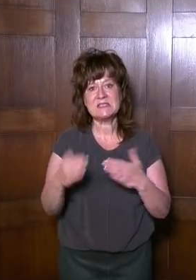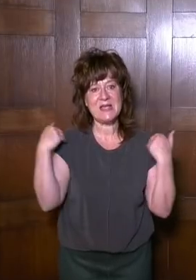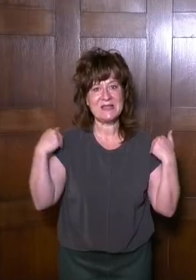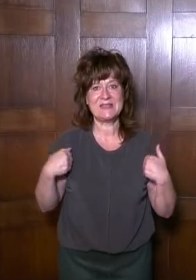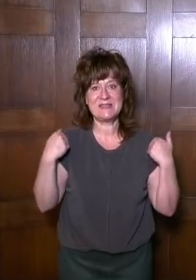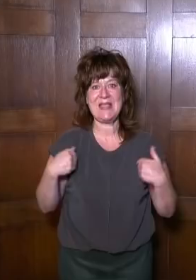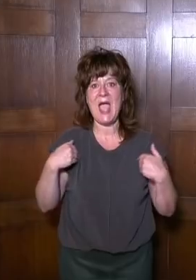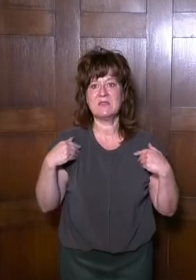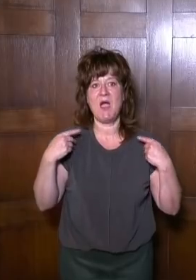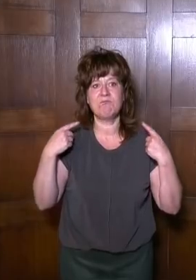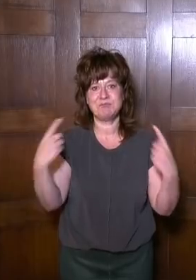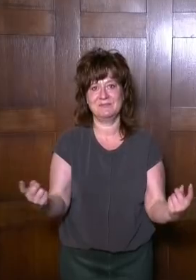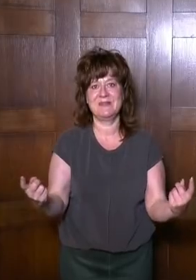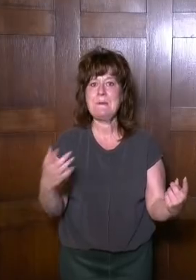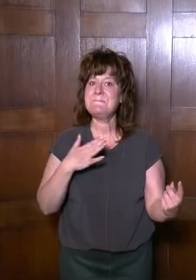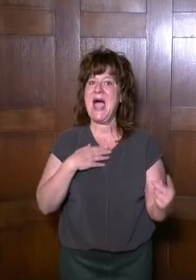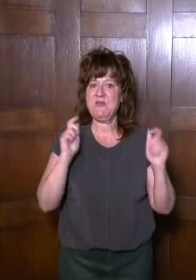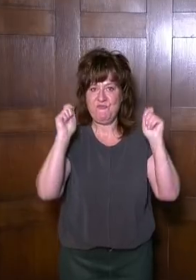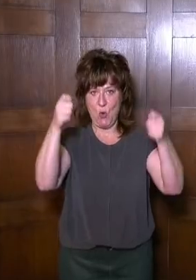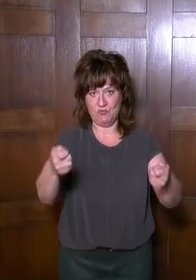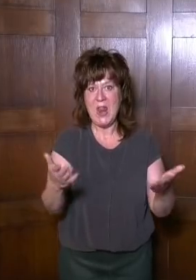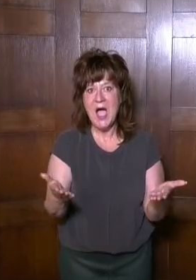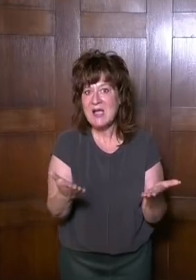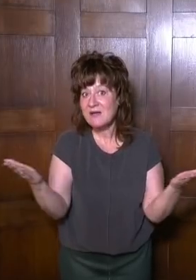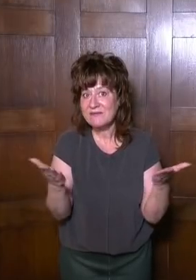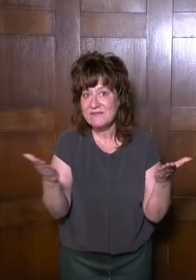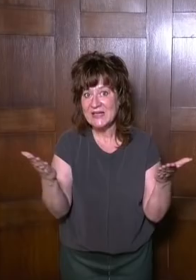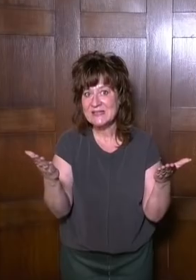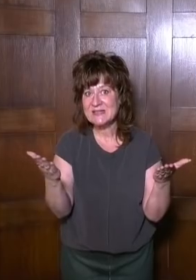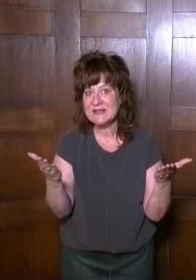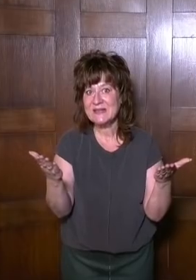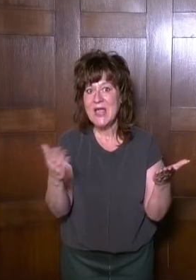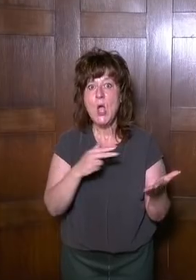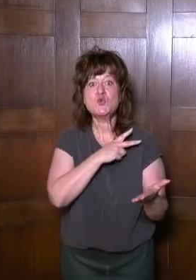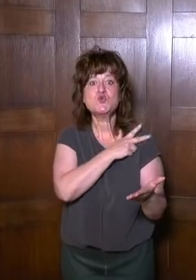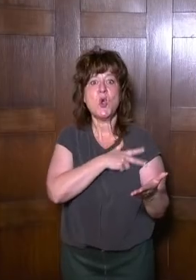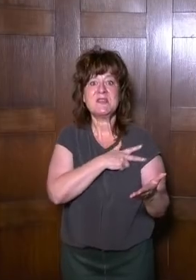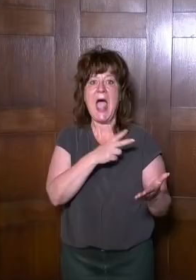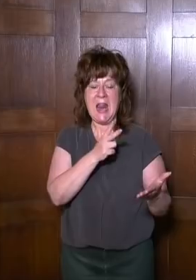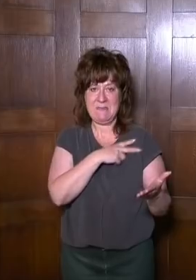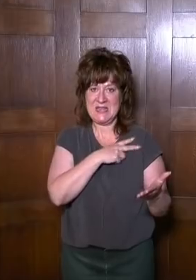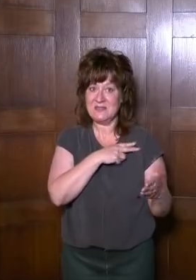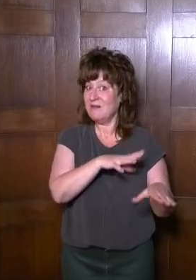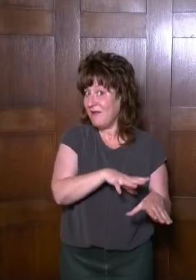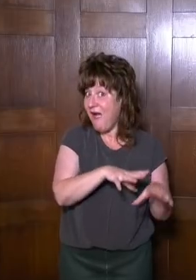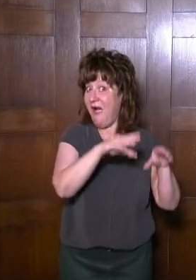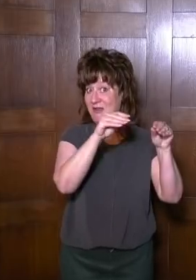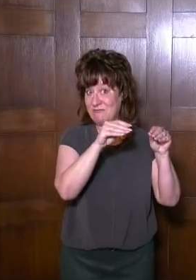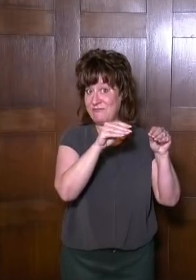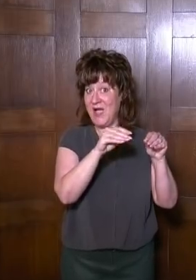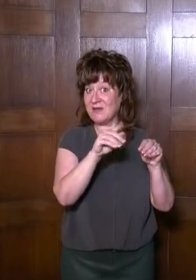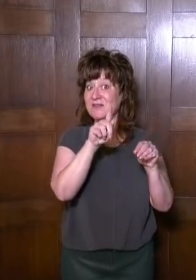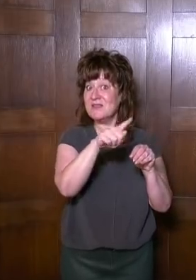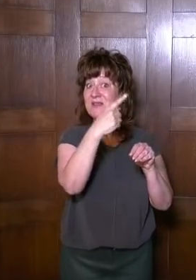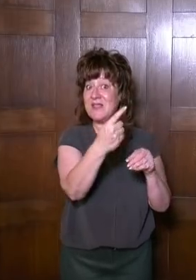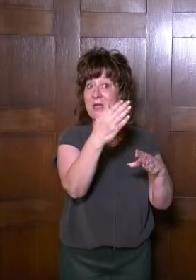stehen sitzen lassen würde. Ich mache mal den Vorschlag, dass in dem Falle die Sozialministerin mal anfängt, die ja als